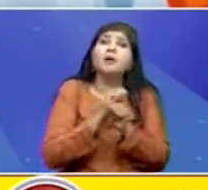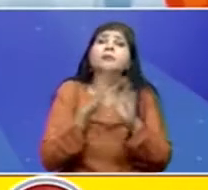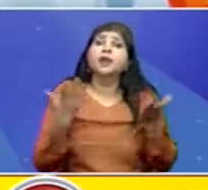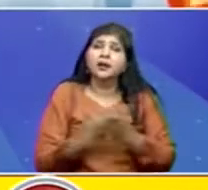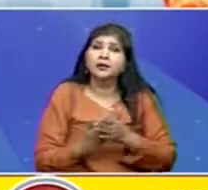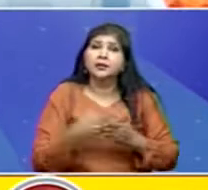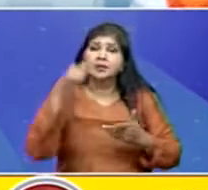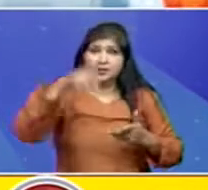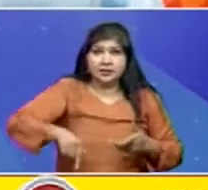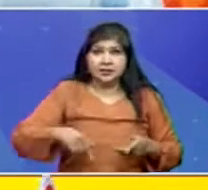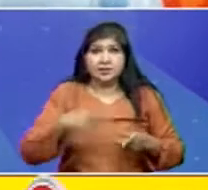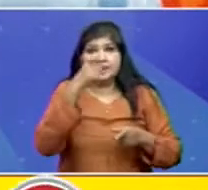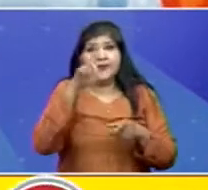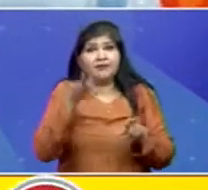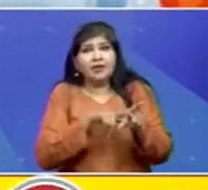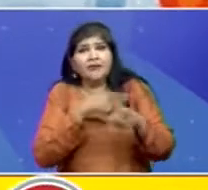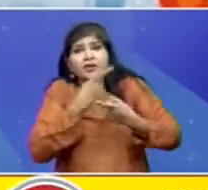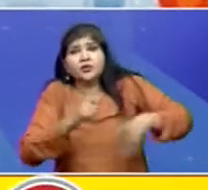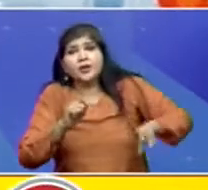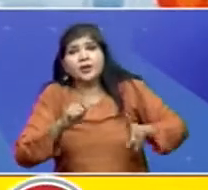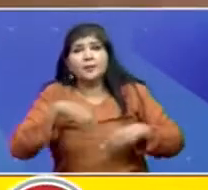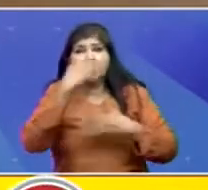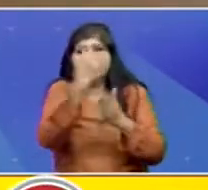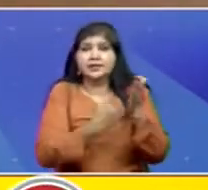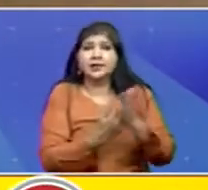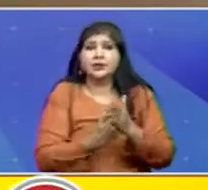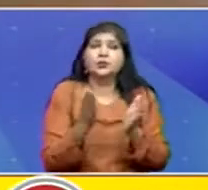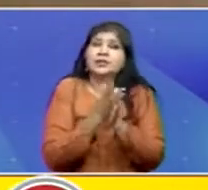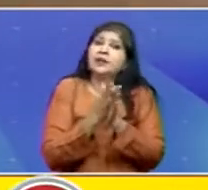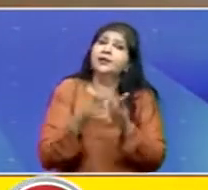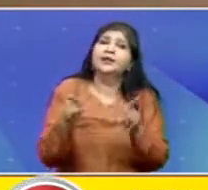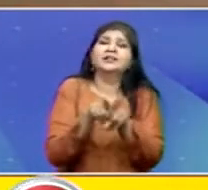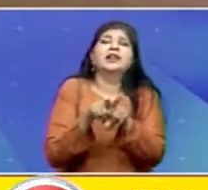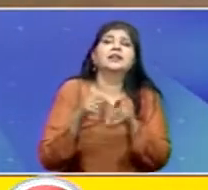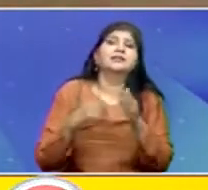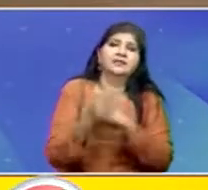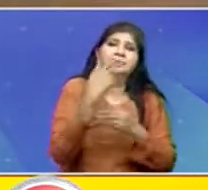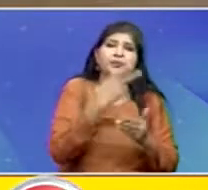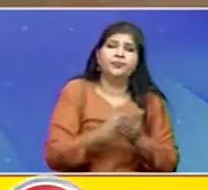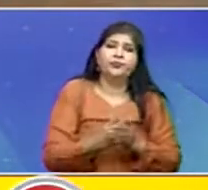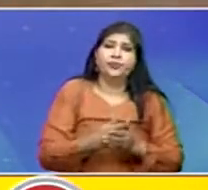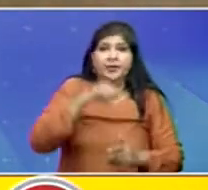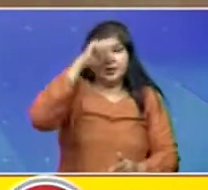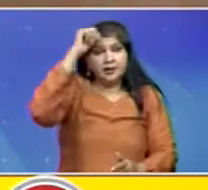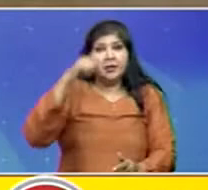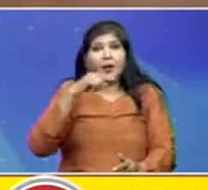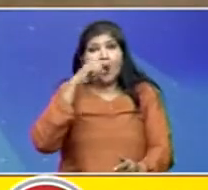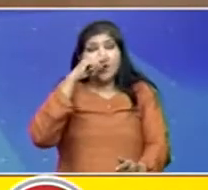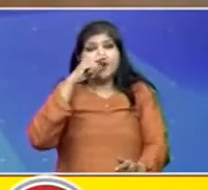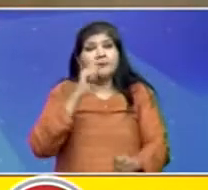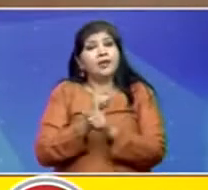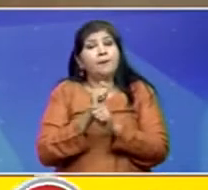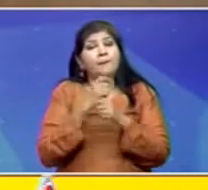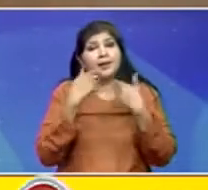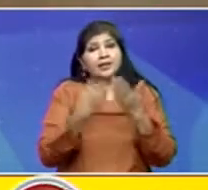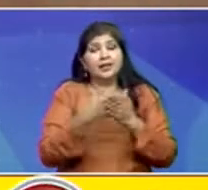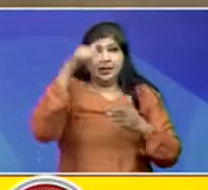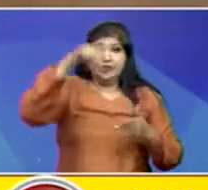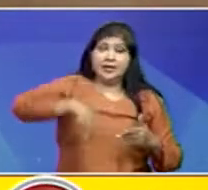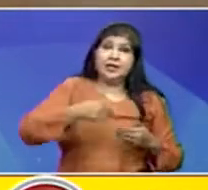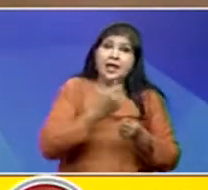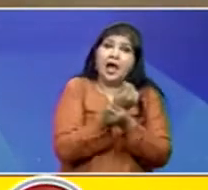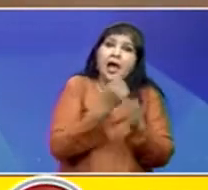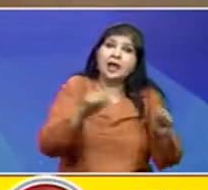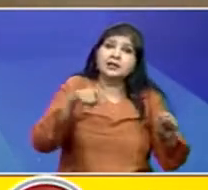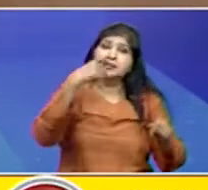अमरुत महत्सव से अच्छा समय और क्या हो सकता है? देश के लिए यह गवरव की बात है कि आज़ादी